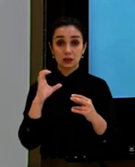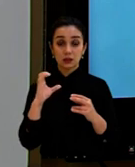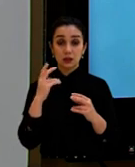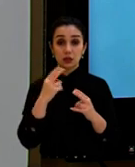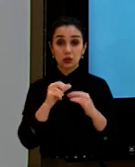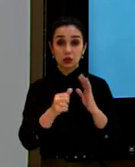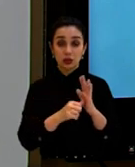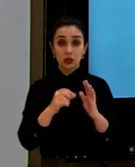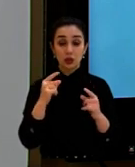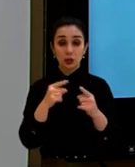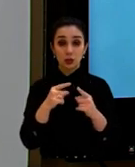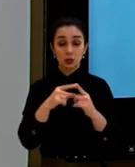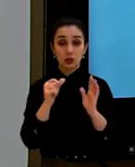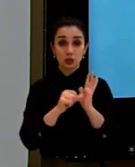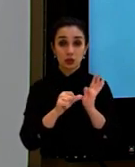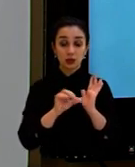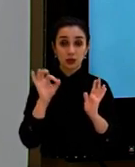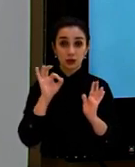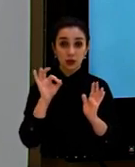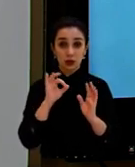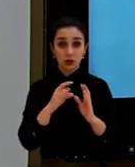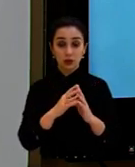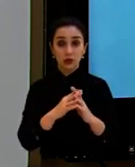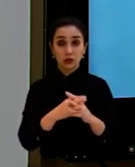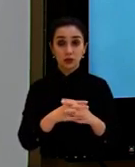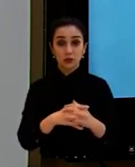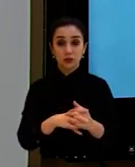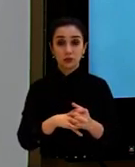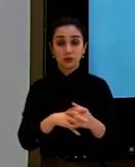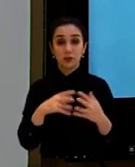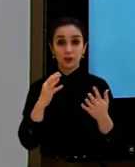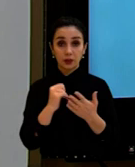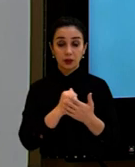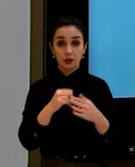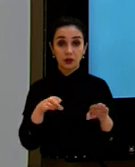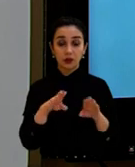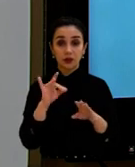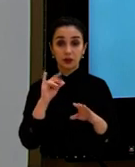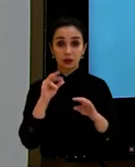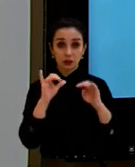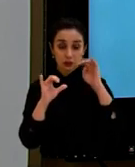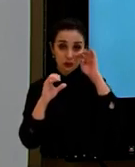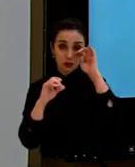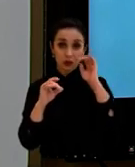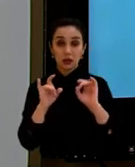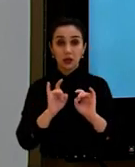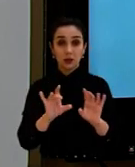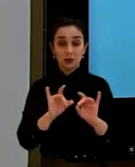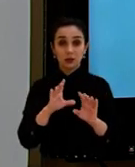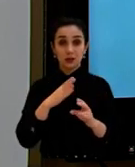16. Угол А 60 градусов, найти радиус описанной